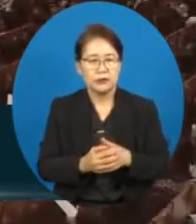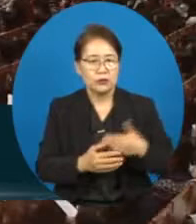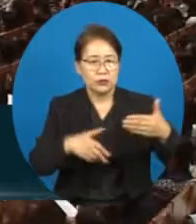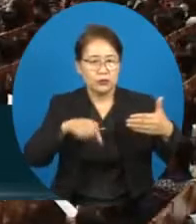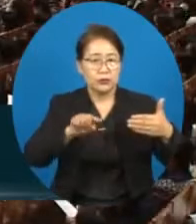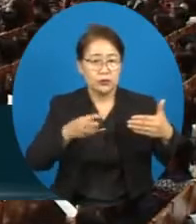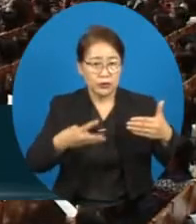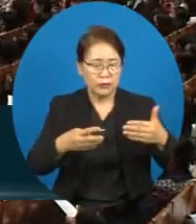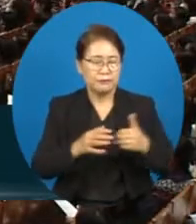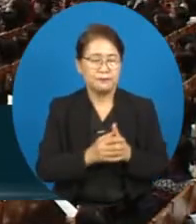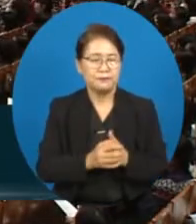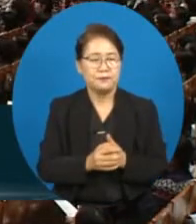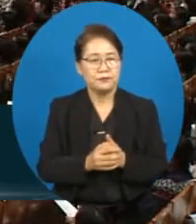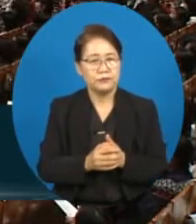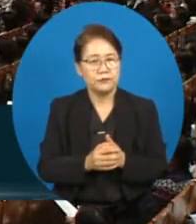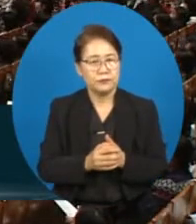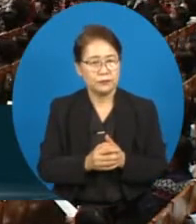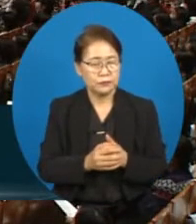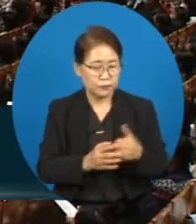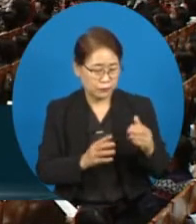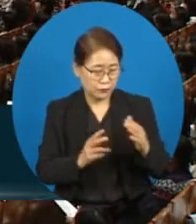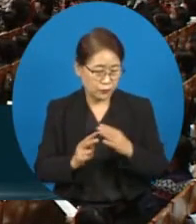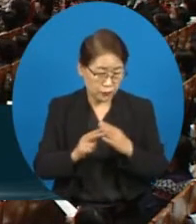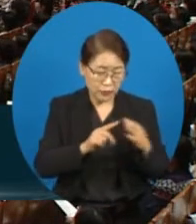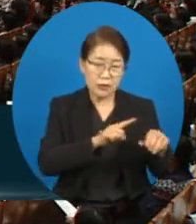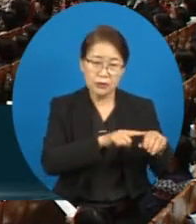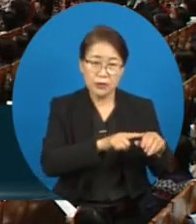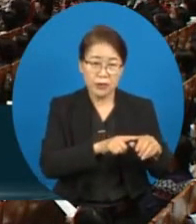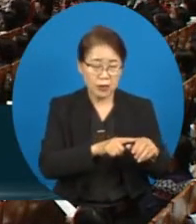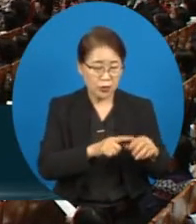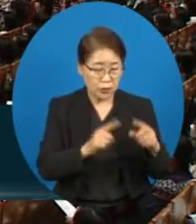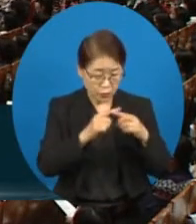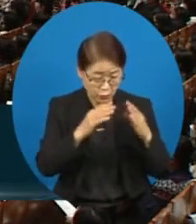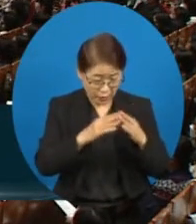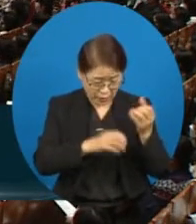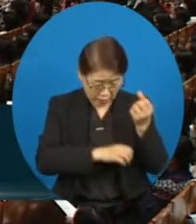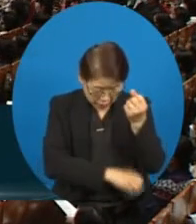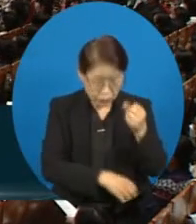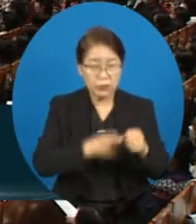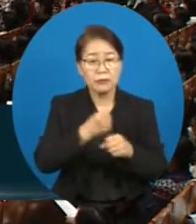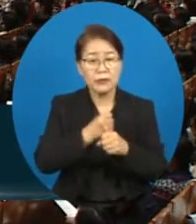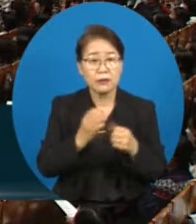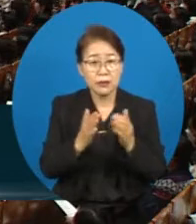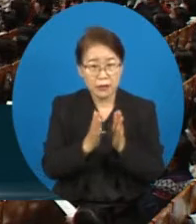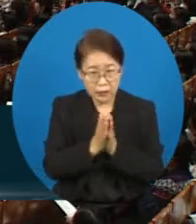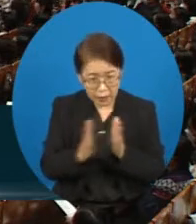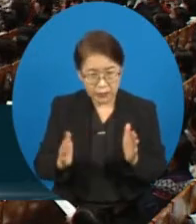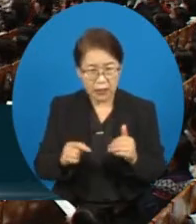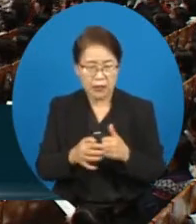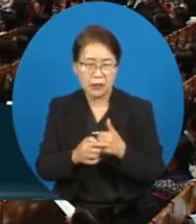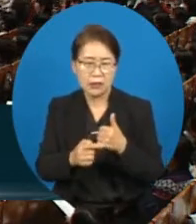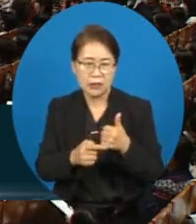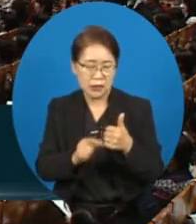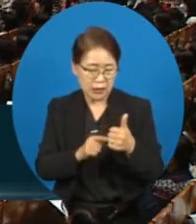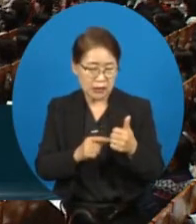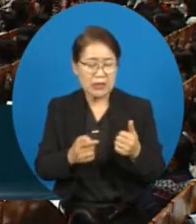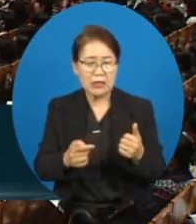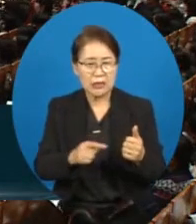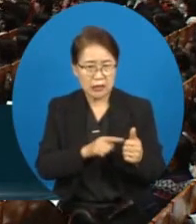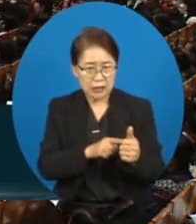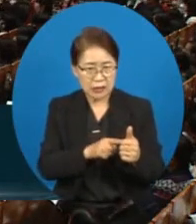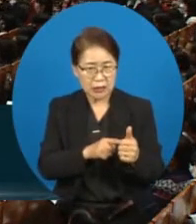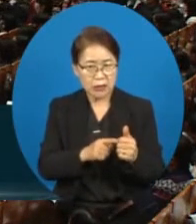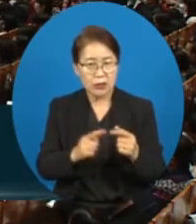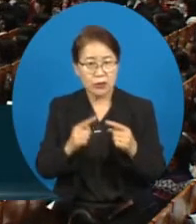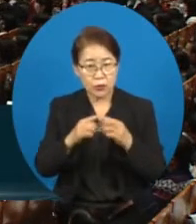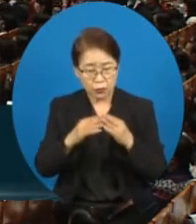말씀을 읽겠습니다. 시작. 수르바벨의 손이 이 성전의 기초를 놓았은즉 그의 손이 또한 그 일을